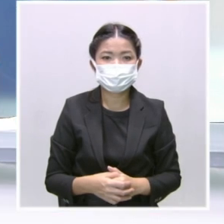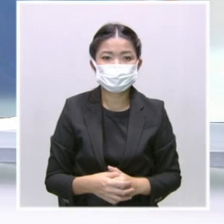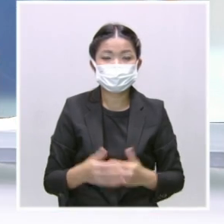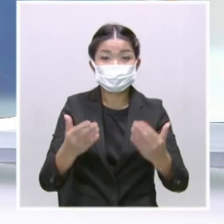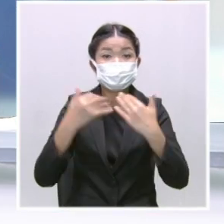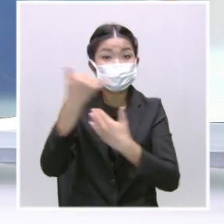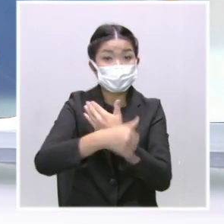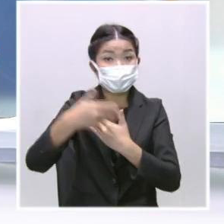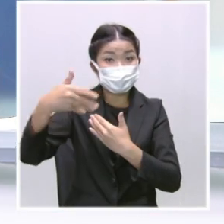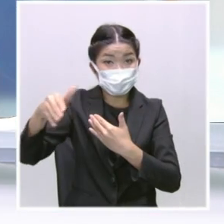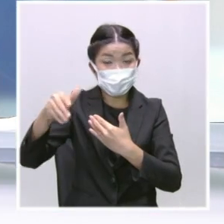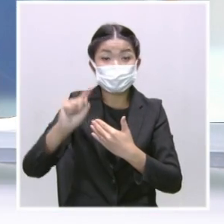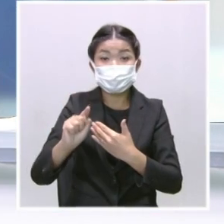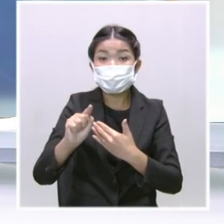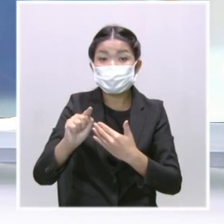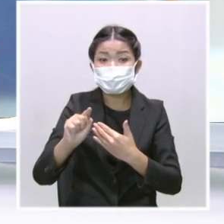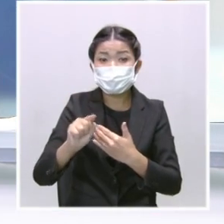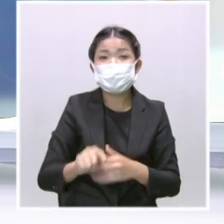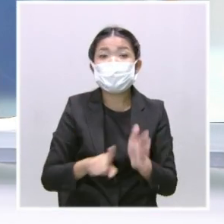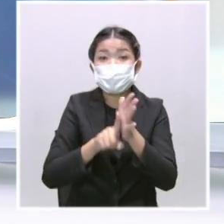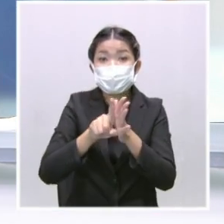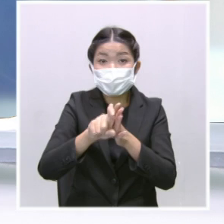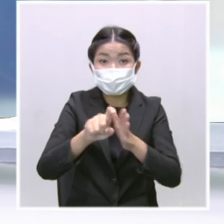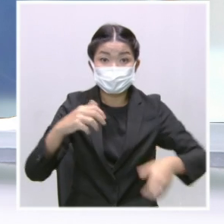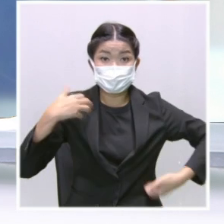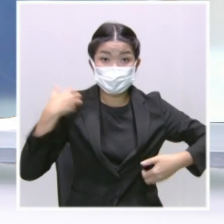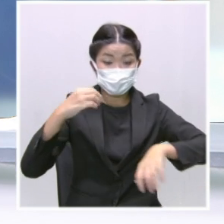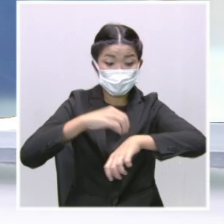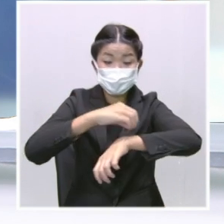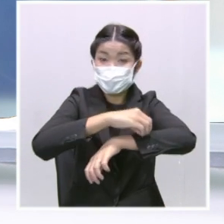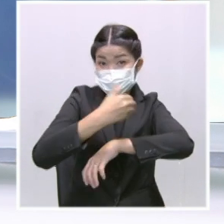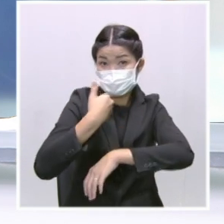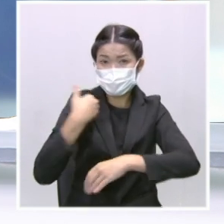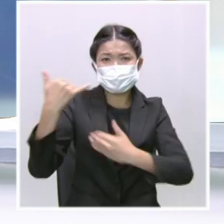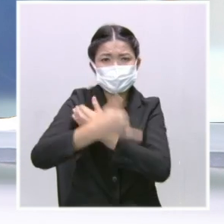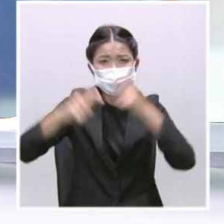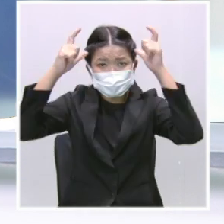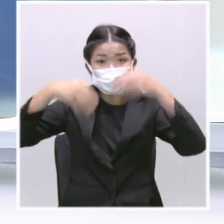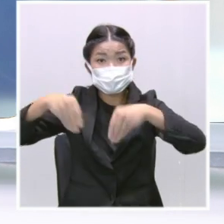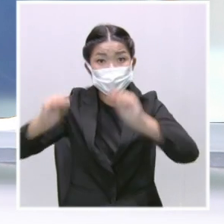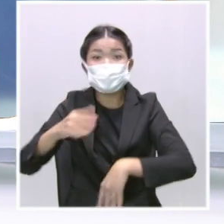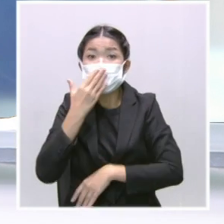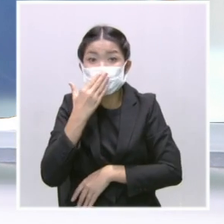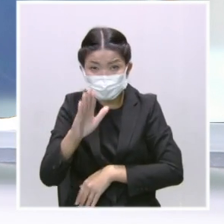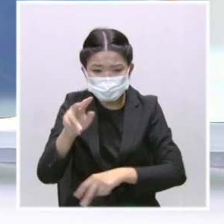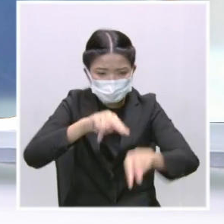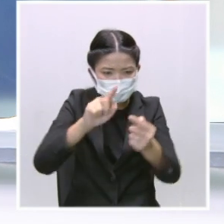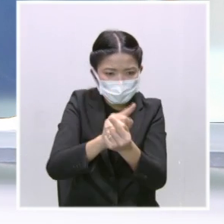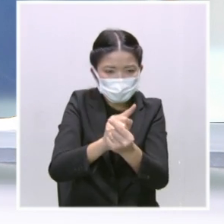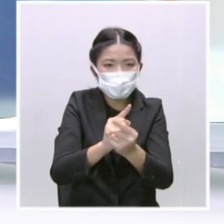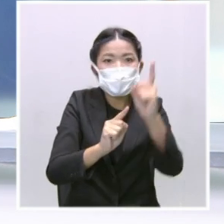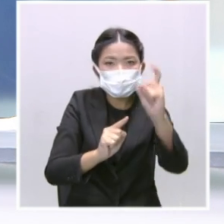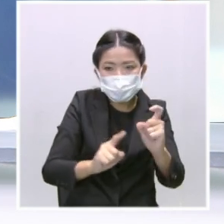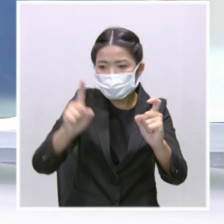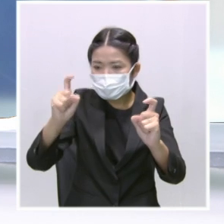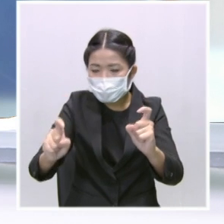ส่วนในต่างประเทศนะคะสถานการณ์ของโรคฝีดาดลิงค่ะมีรายงานว่าที่ประเทศสเปนและบราซิลมีผู้เสียชีวิ